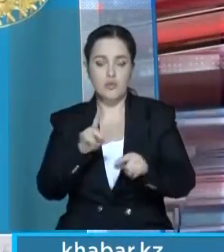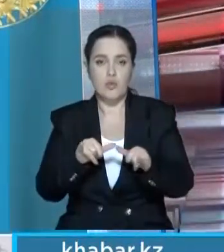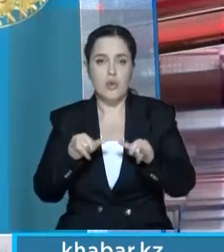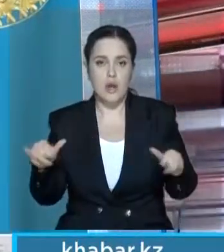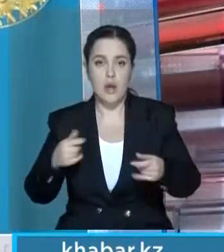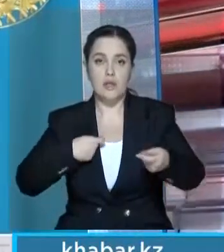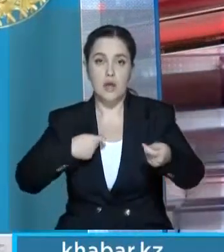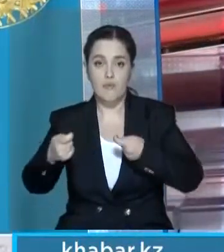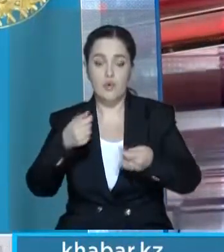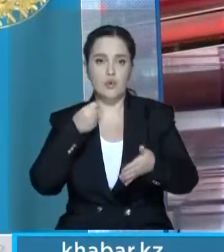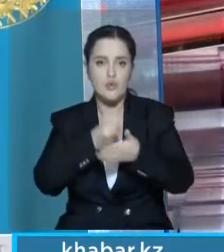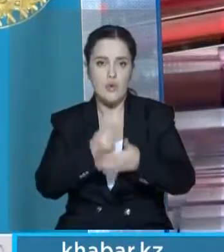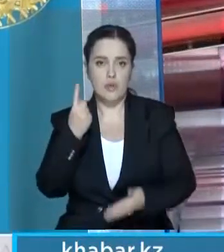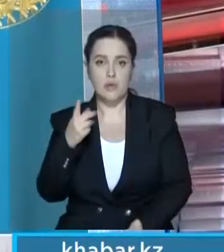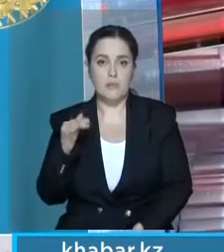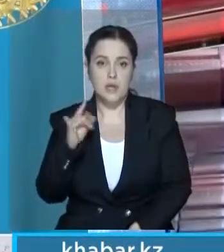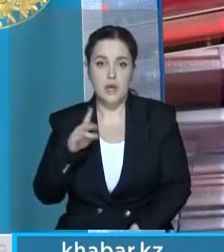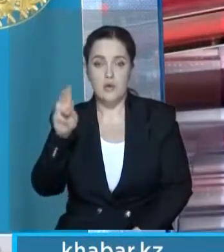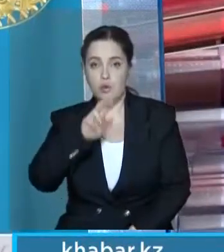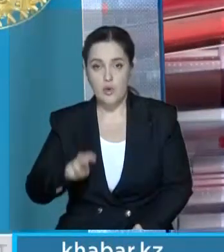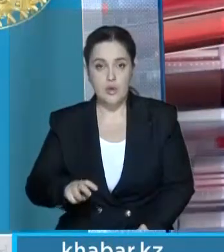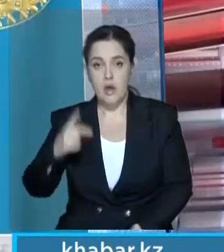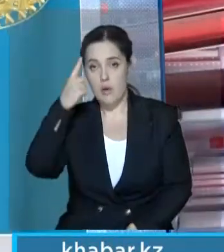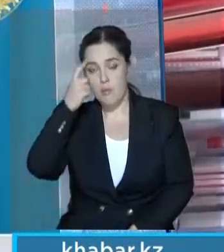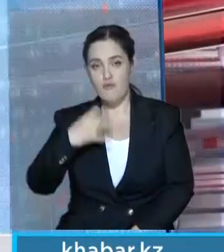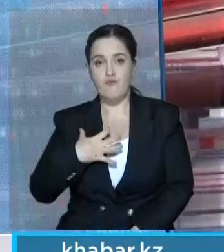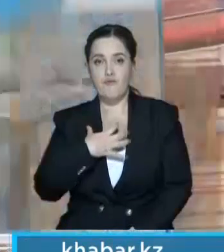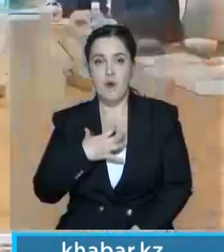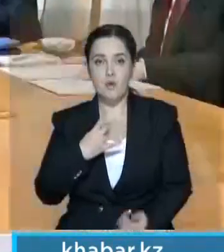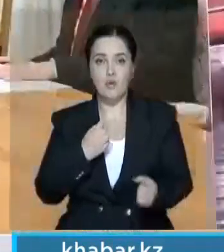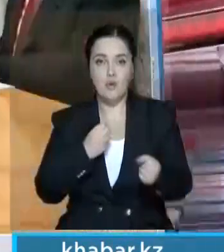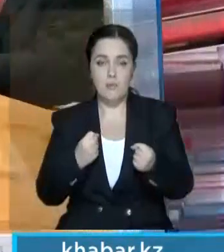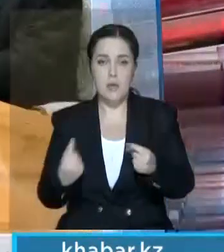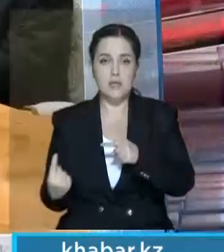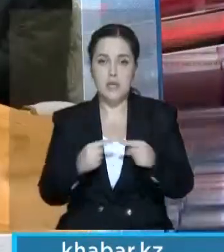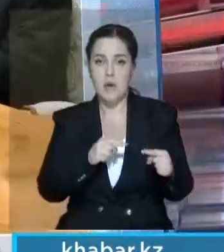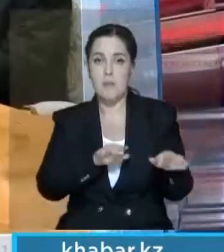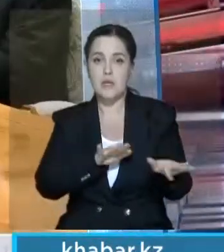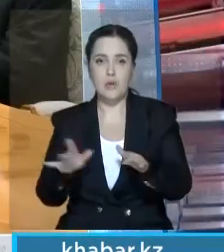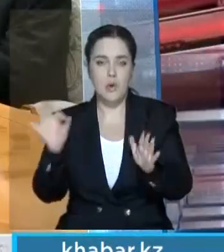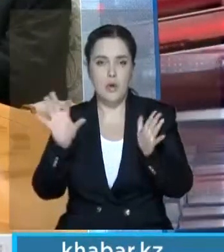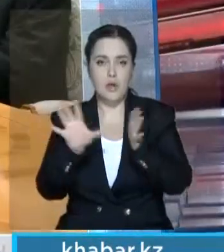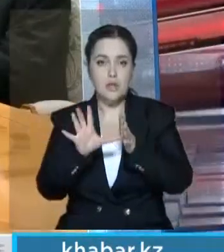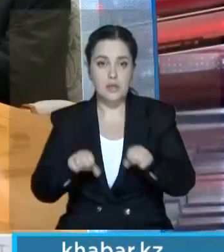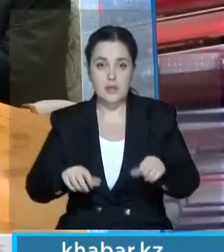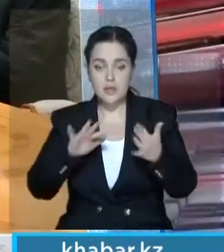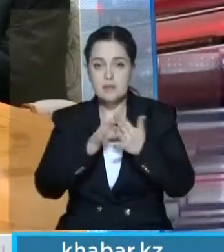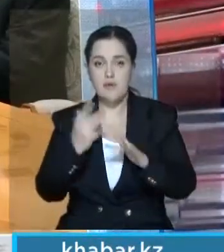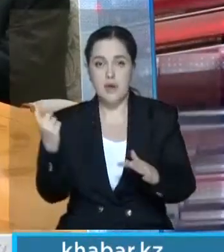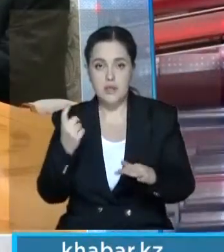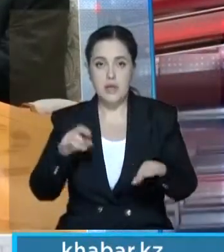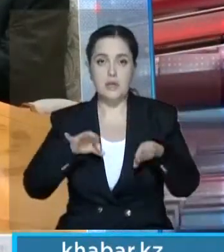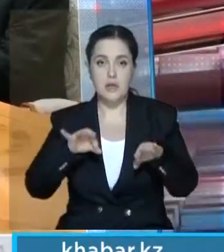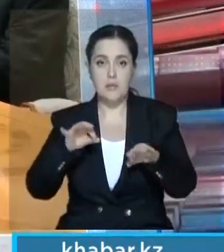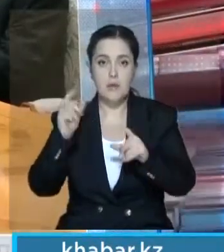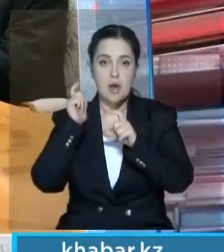объема торговли до 1 миллиарда долларов. Президент подчеркнул важность укрепления взаимодействия в сферах энергетики, сельского хозяйства,